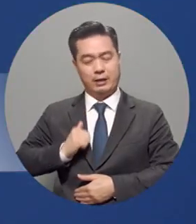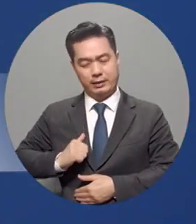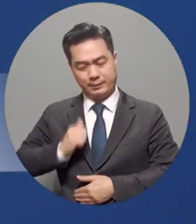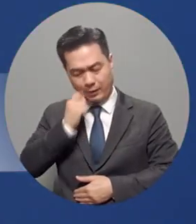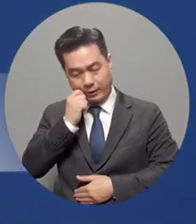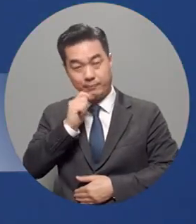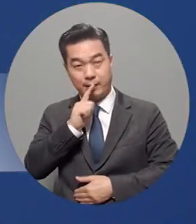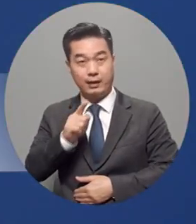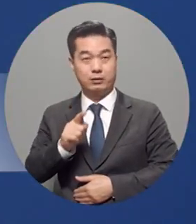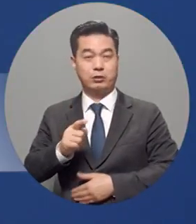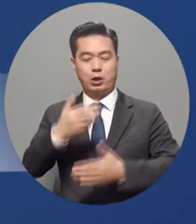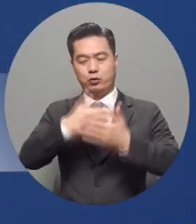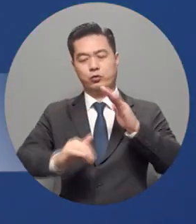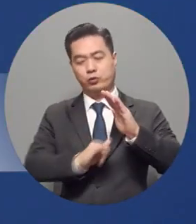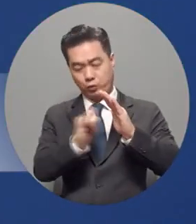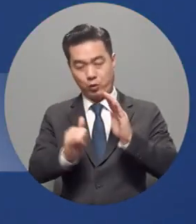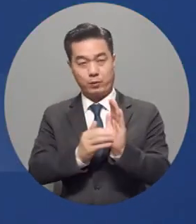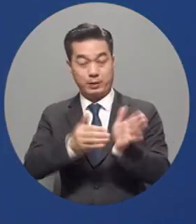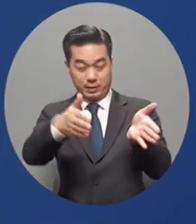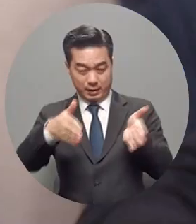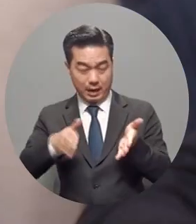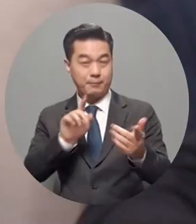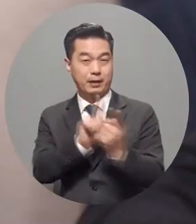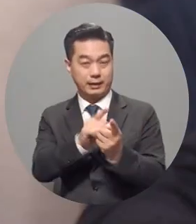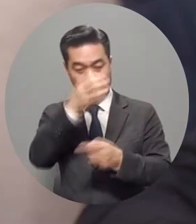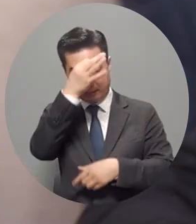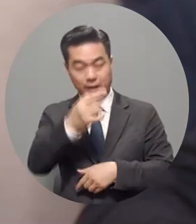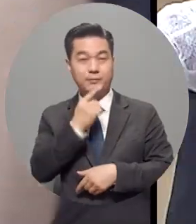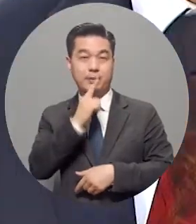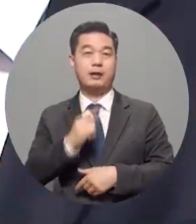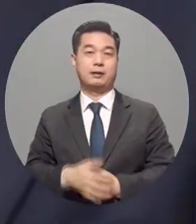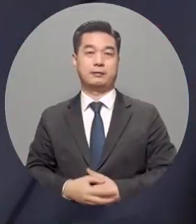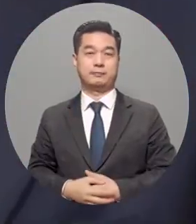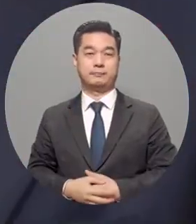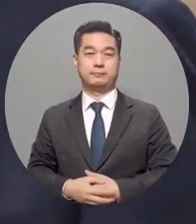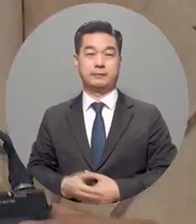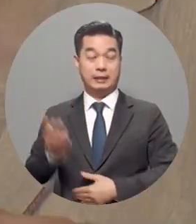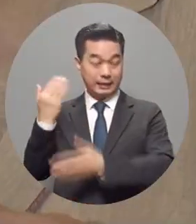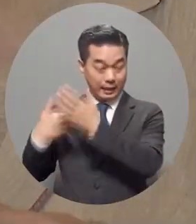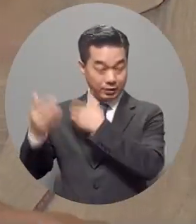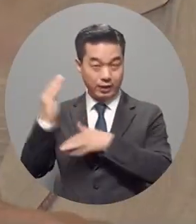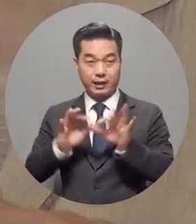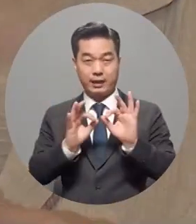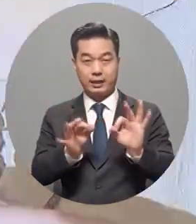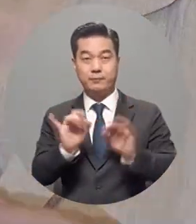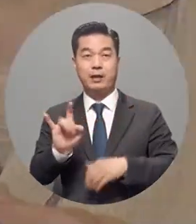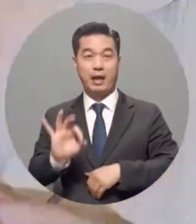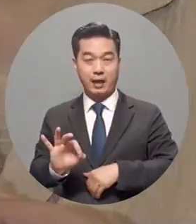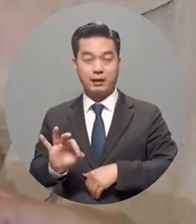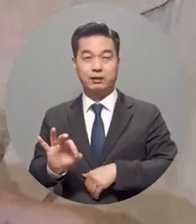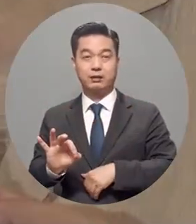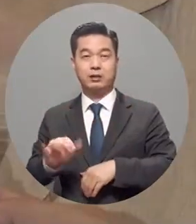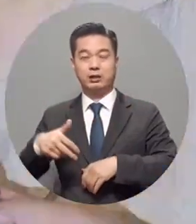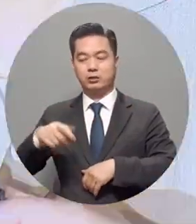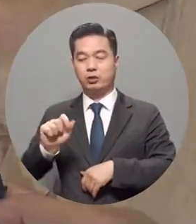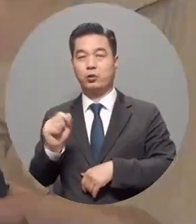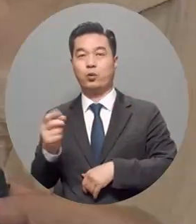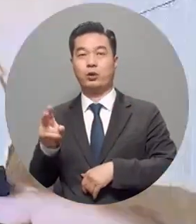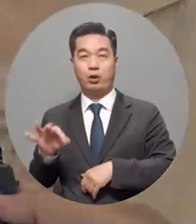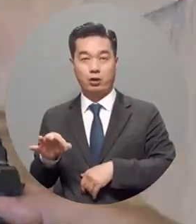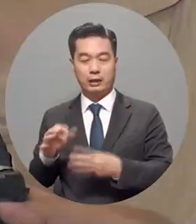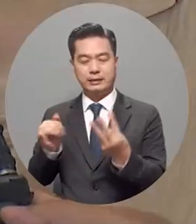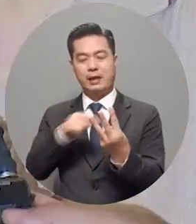유족을 비공개로 만나 사과했습니다. 과거 김행, 정호영, 김승희 장관 후보자 등 잇따른